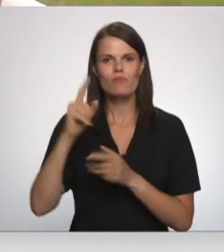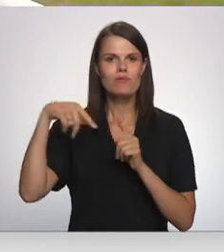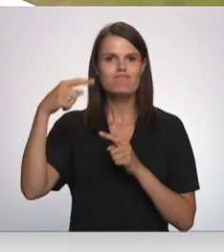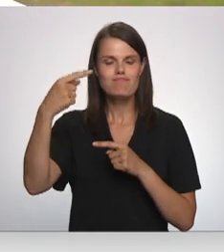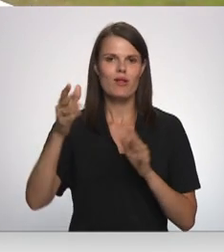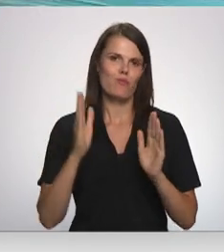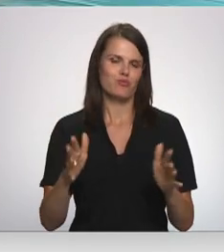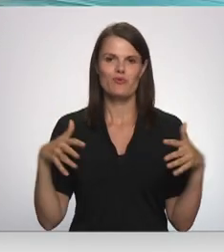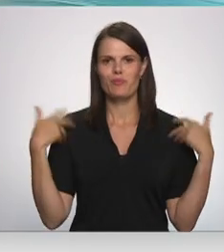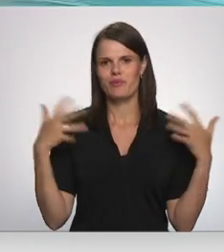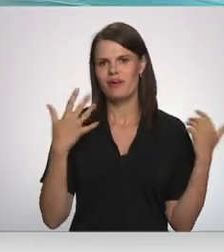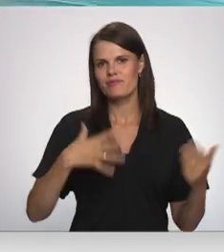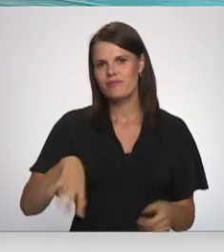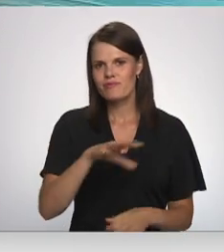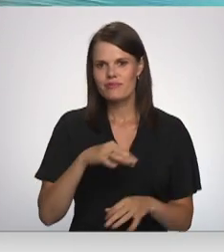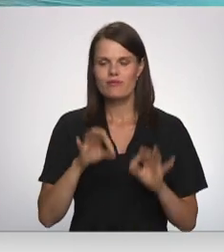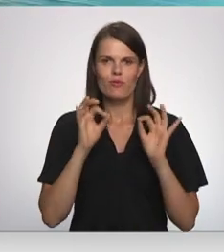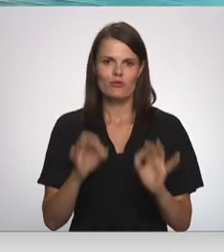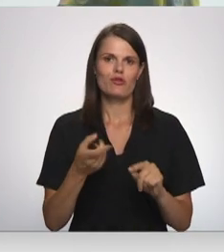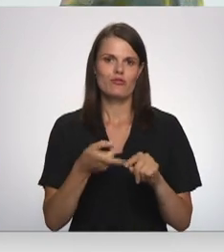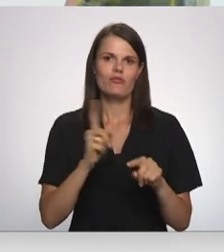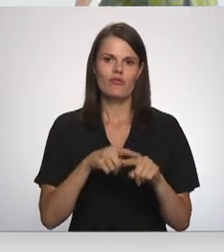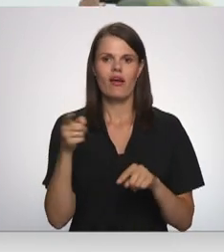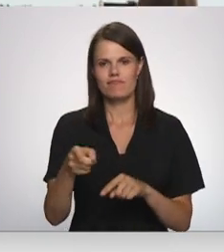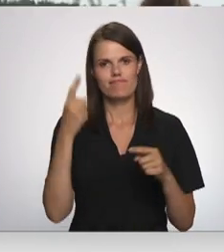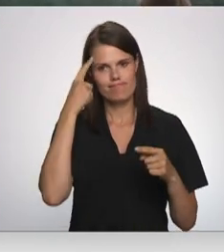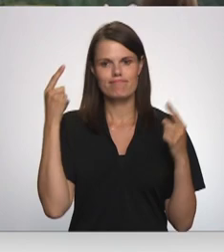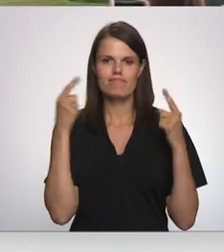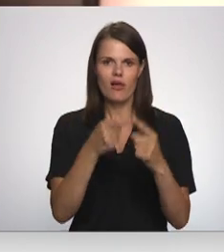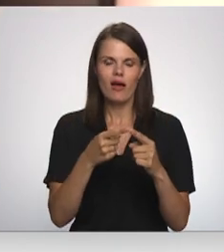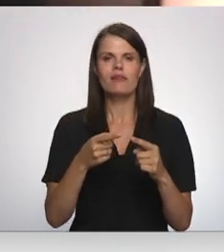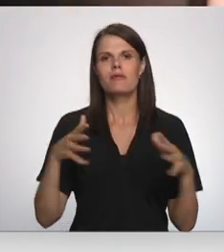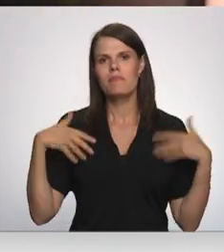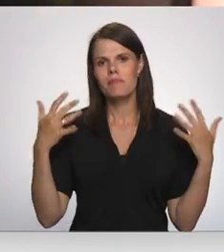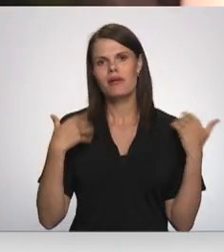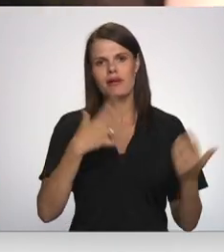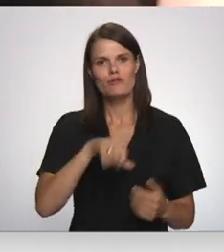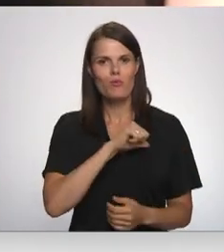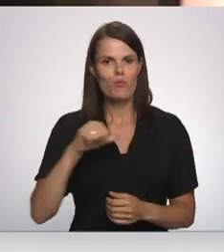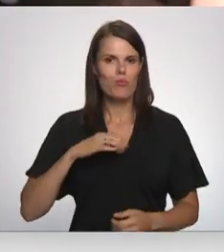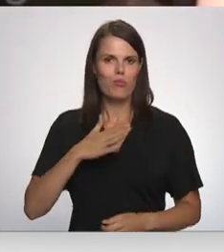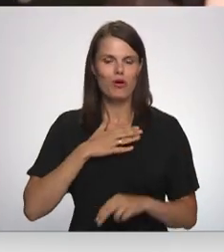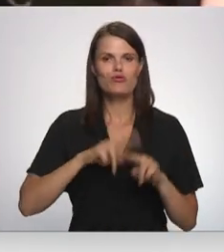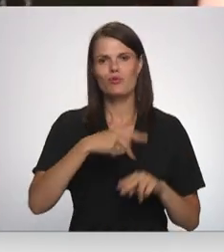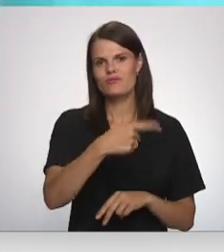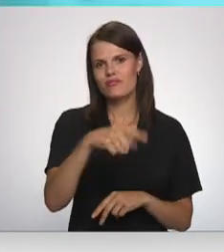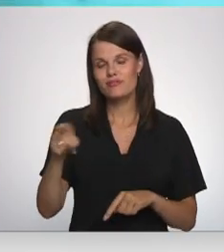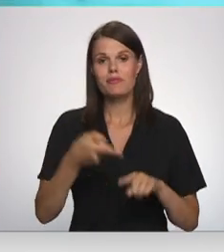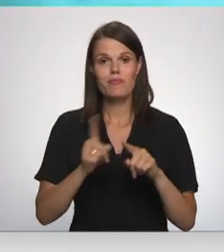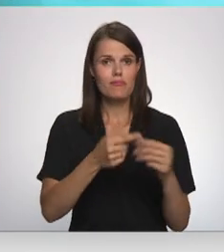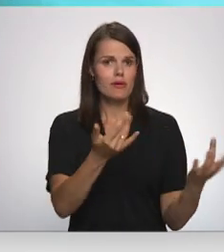lai viņi turpina priecēt mūs visus. Tieši tāds arī esot lucānu pārmērķis – priecēt sevi un citus. Tādēļ saimnieki arī aicina